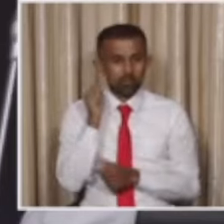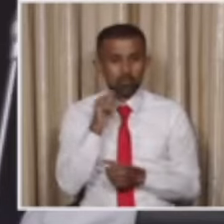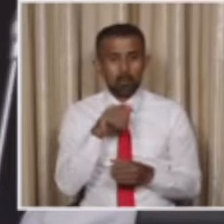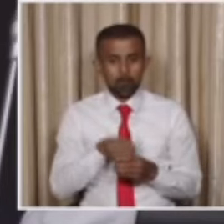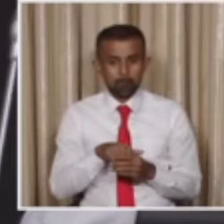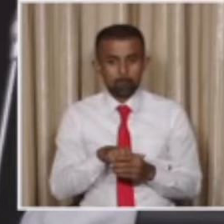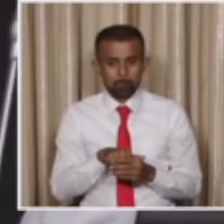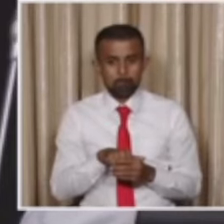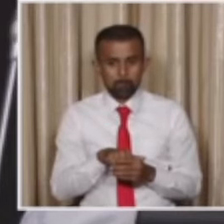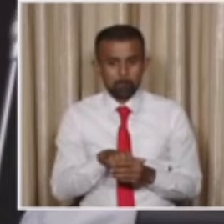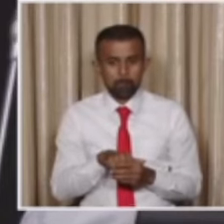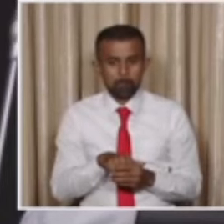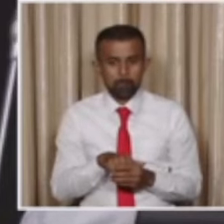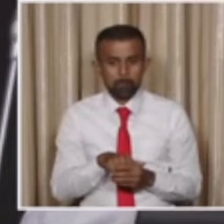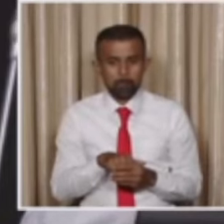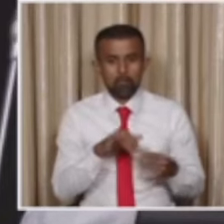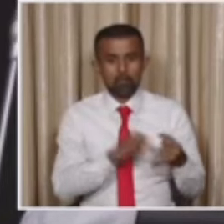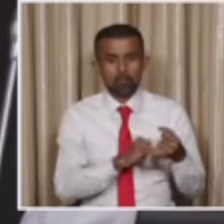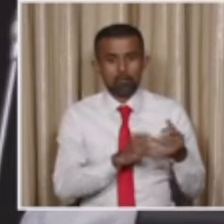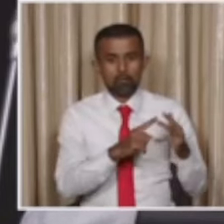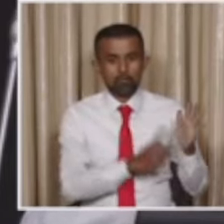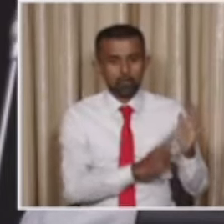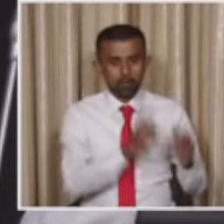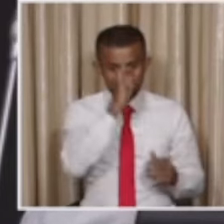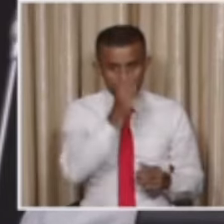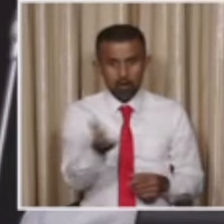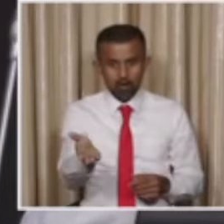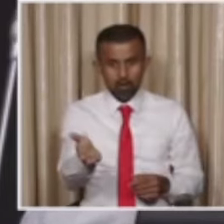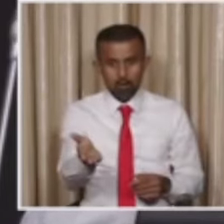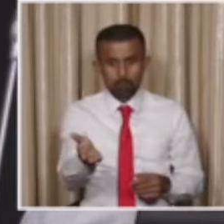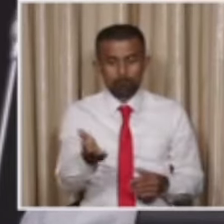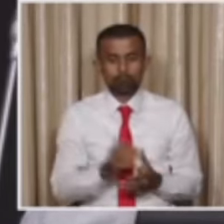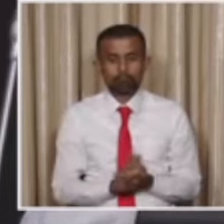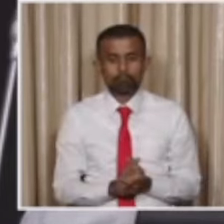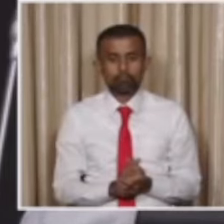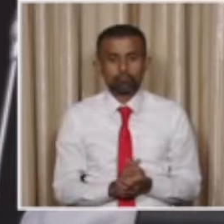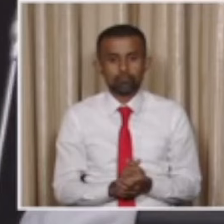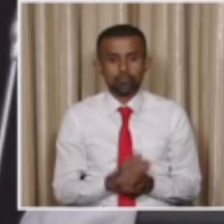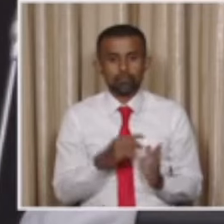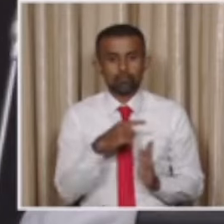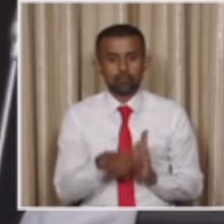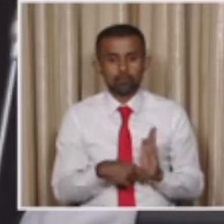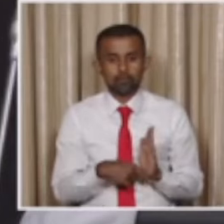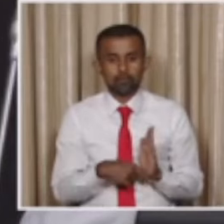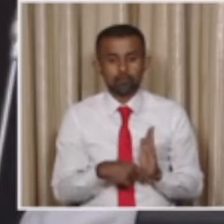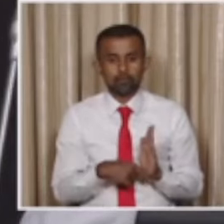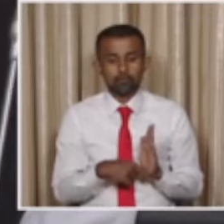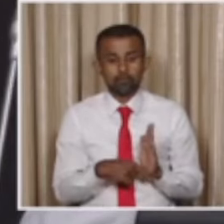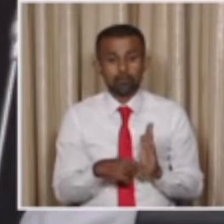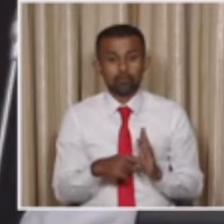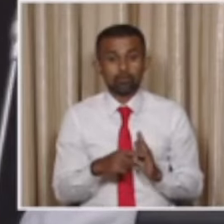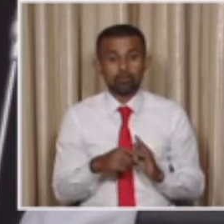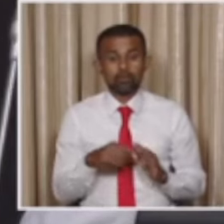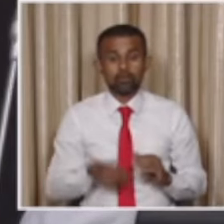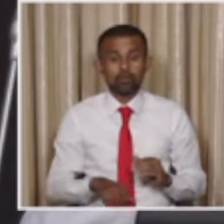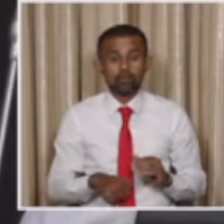තියෙනවනේ ගරු කතානායකතුමනේ. මේ සුසිල් ප්‍රේමජයන්ත ගරු සභානායකතුමා ශ්‍රී ලංකාවේ එක්සත් ජනතා නිදහස් සන්ධානයේ